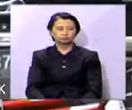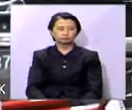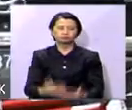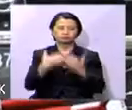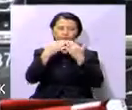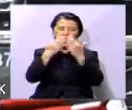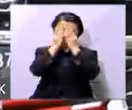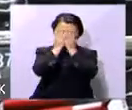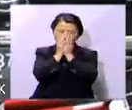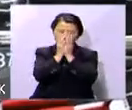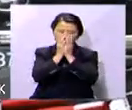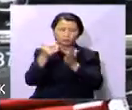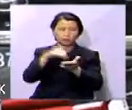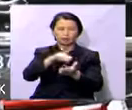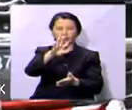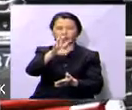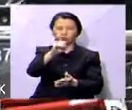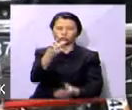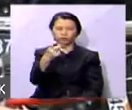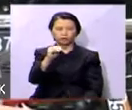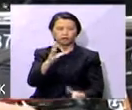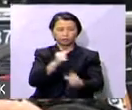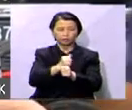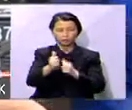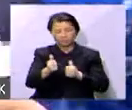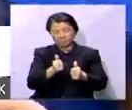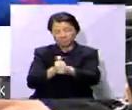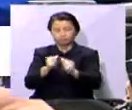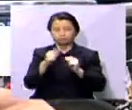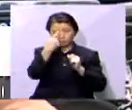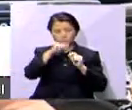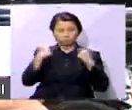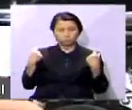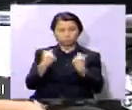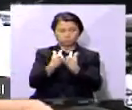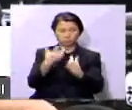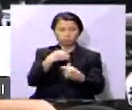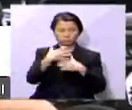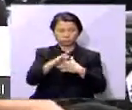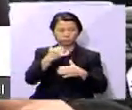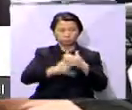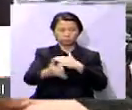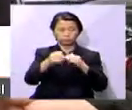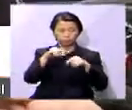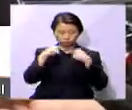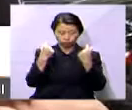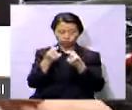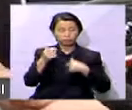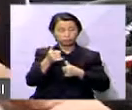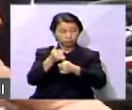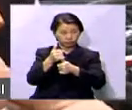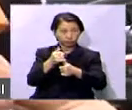Alhamdulillah, baki 40 km dapat mengejar untuk grup, dan di setelah masuk dalam grup tu